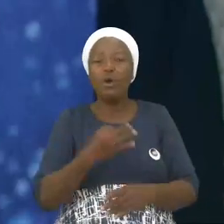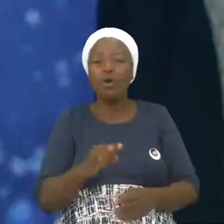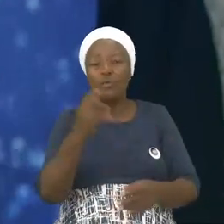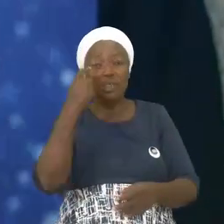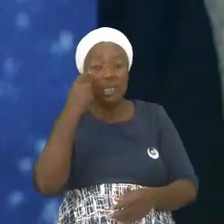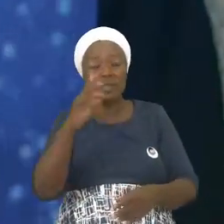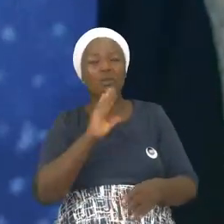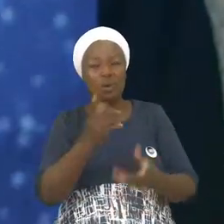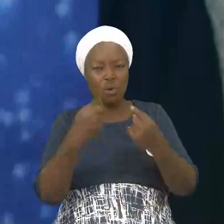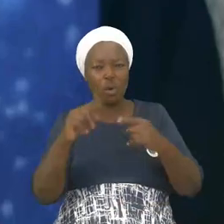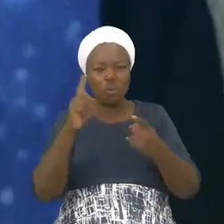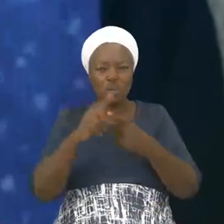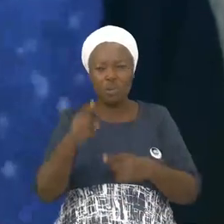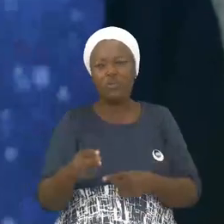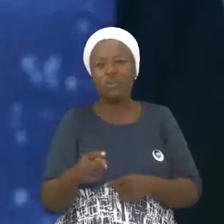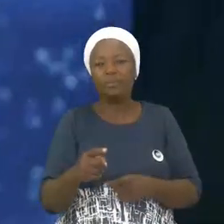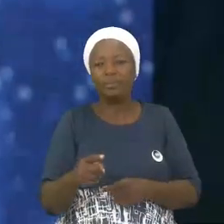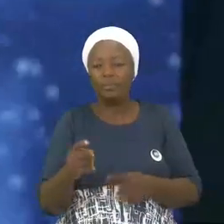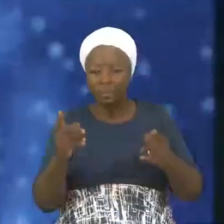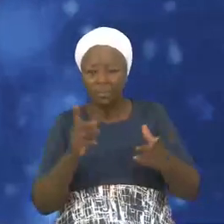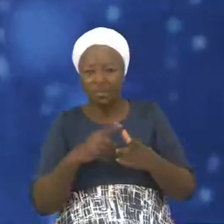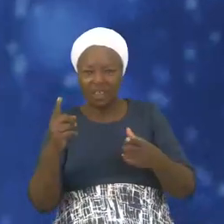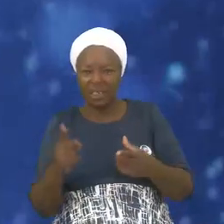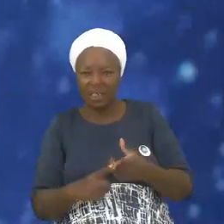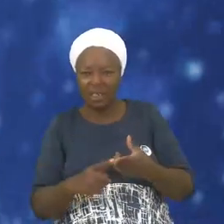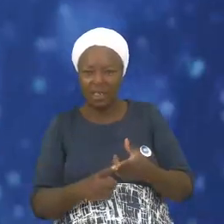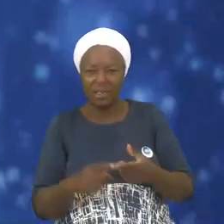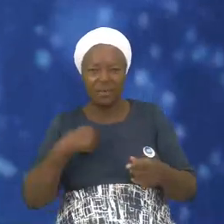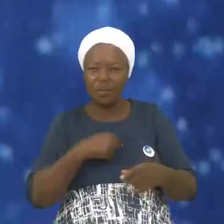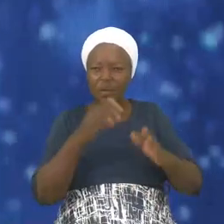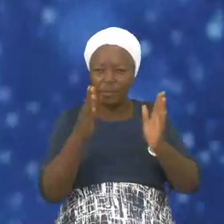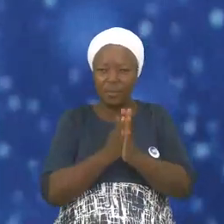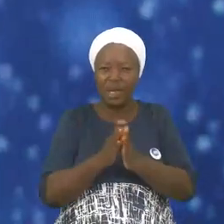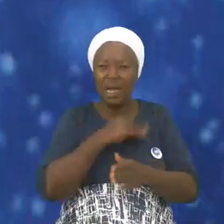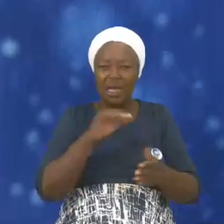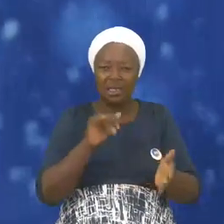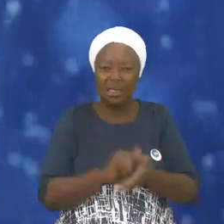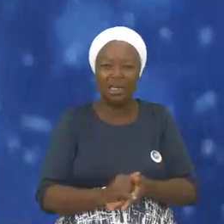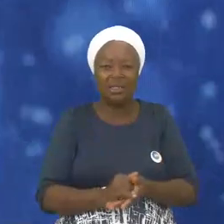là-bas. Tu espères le miracle de la vue pour toi.